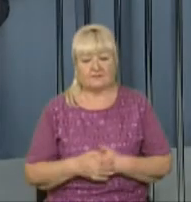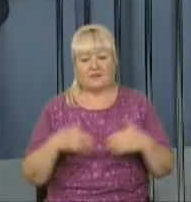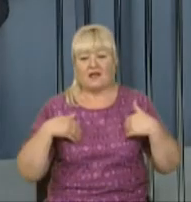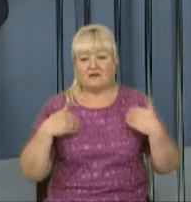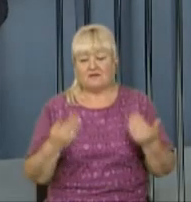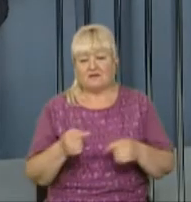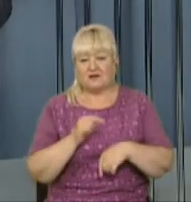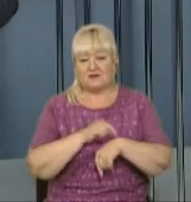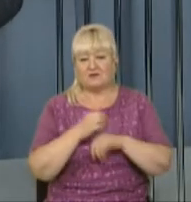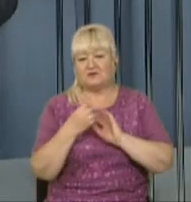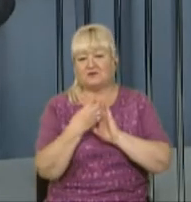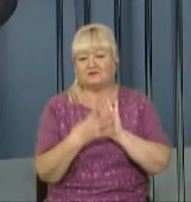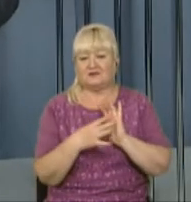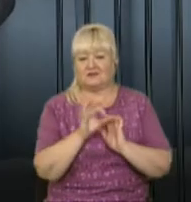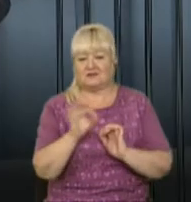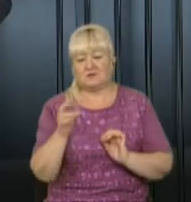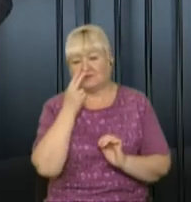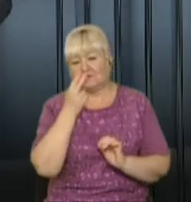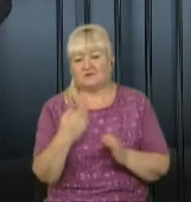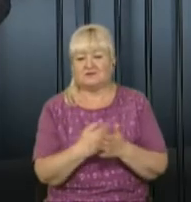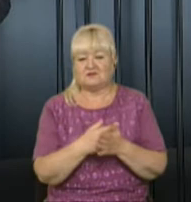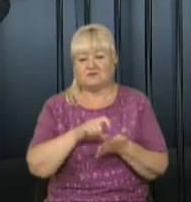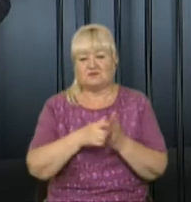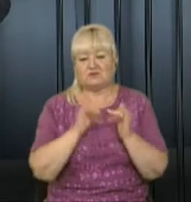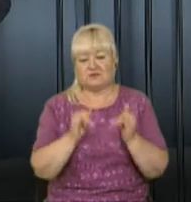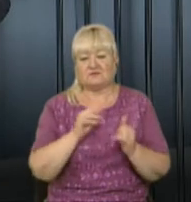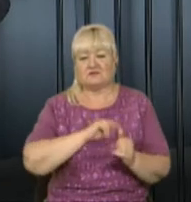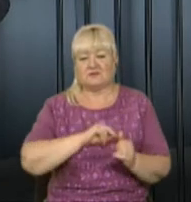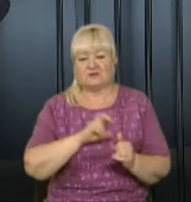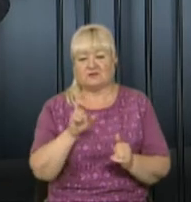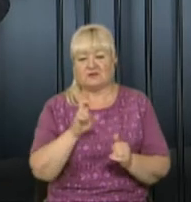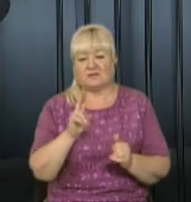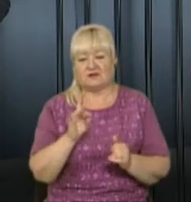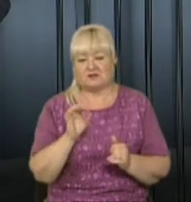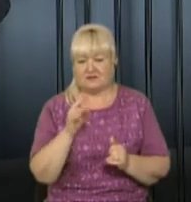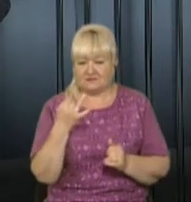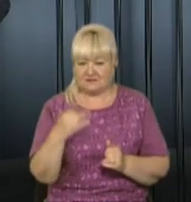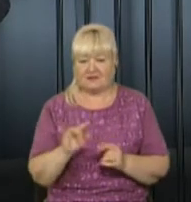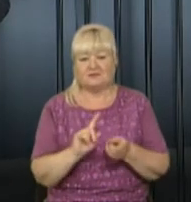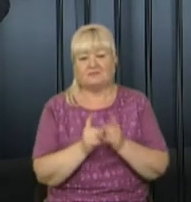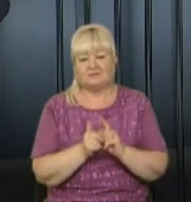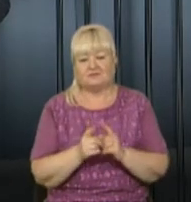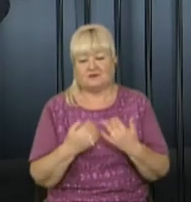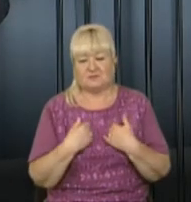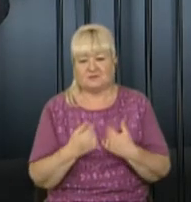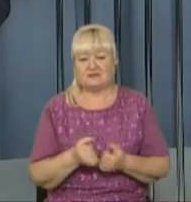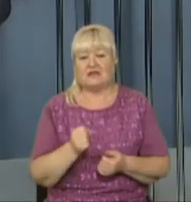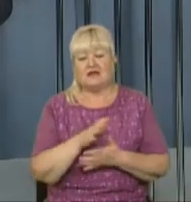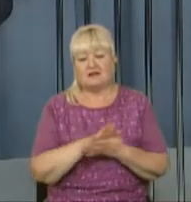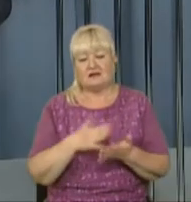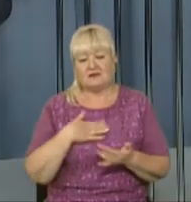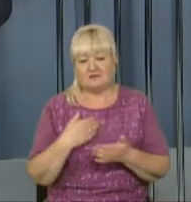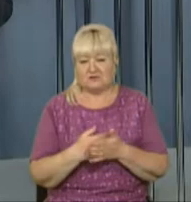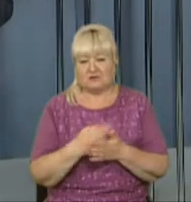Вітаю на годиннику 19.00. Ви дивитесь новини у студії. Для вас працює Сергій Барашевський, сурдопереклад Віра Муць. І далі у